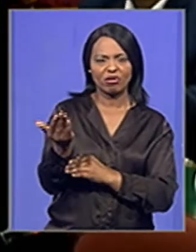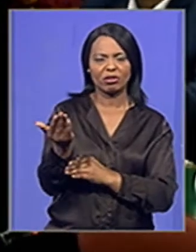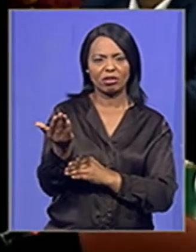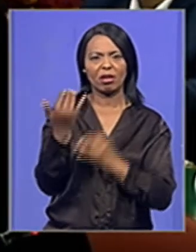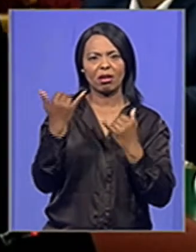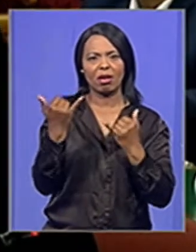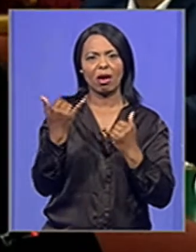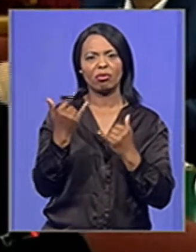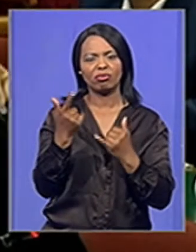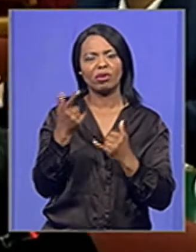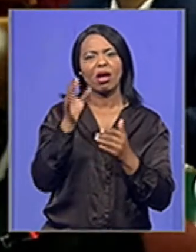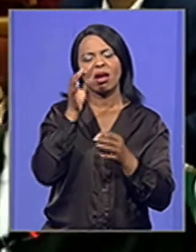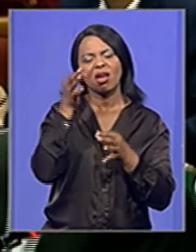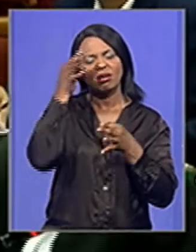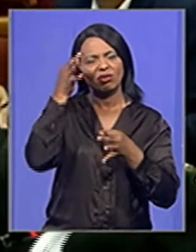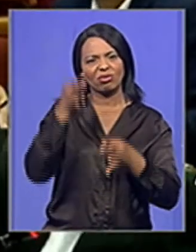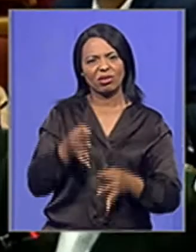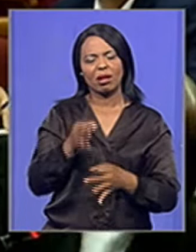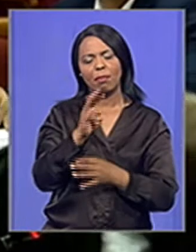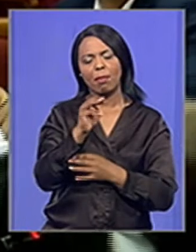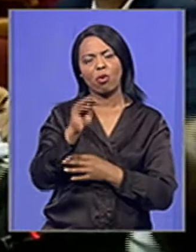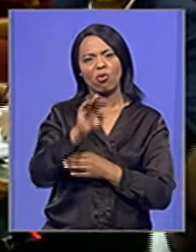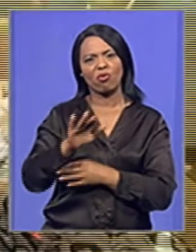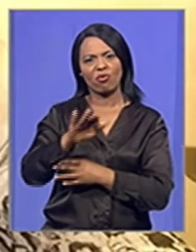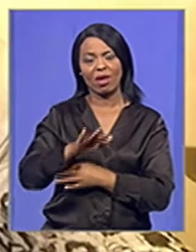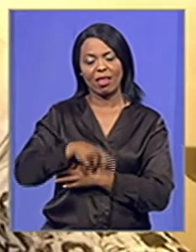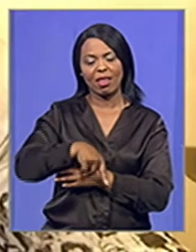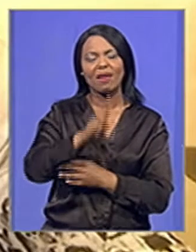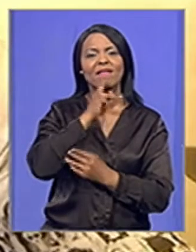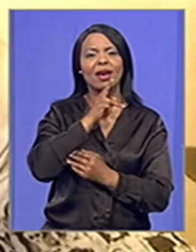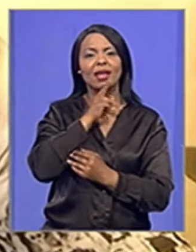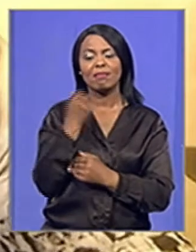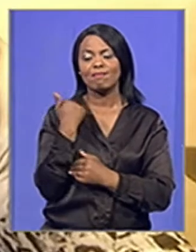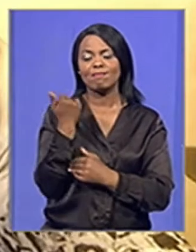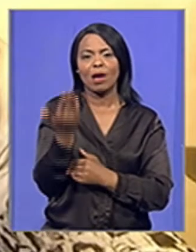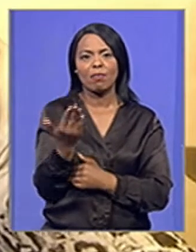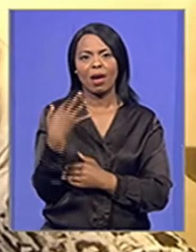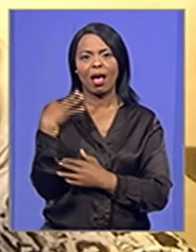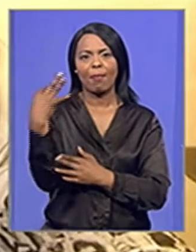ipiletsa qetong ena ya makhufe ka Labohlano. Kopo ena e hlahletswe ke